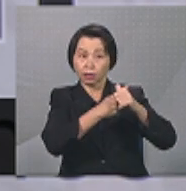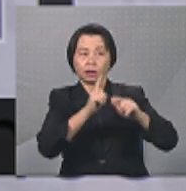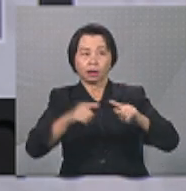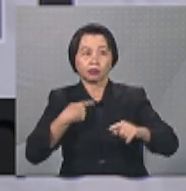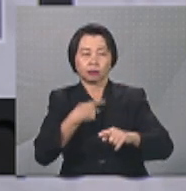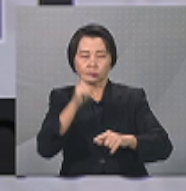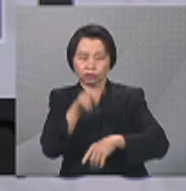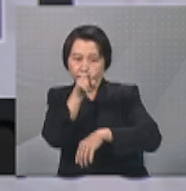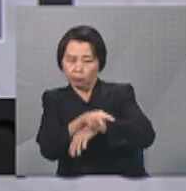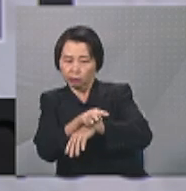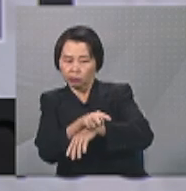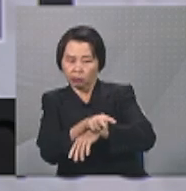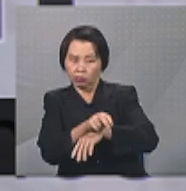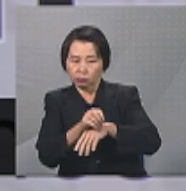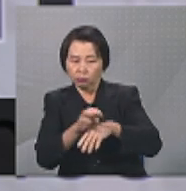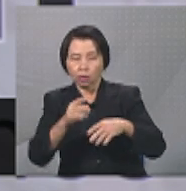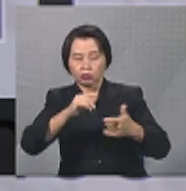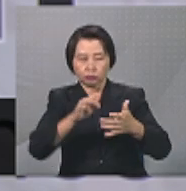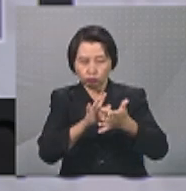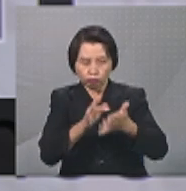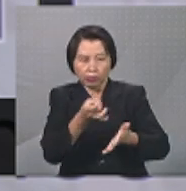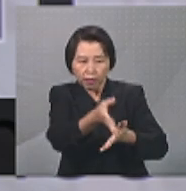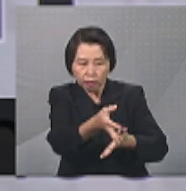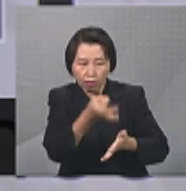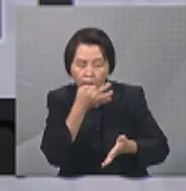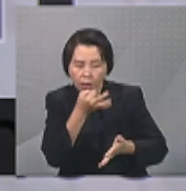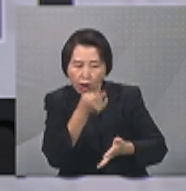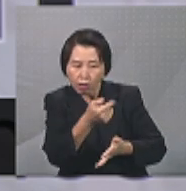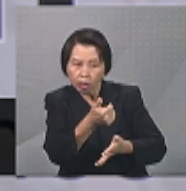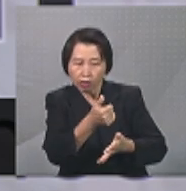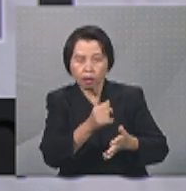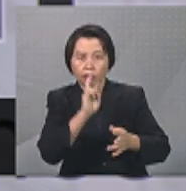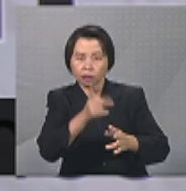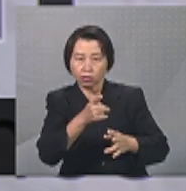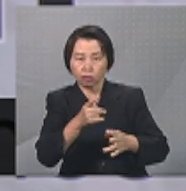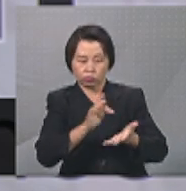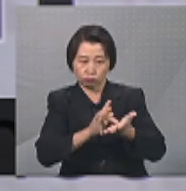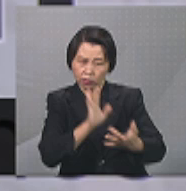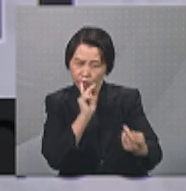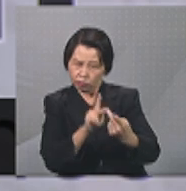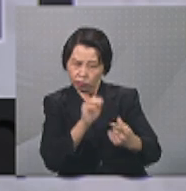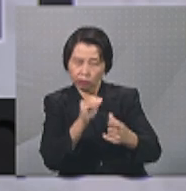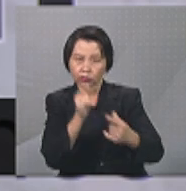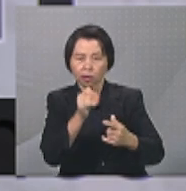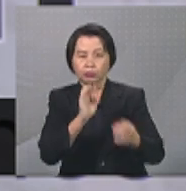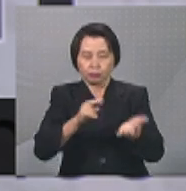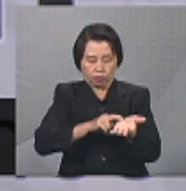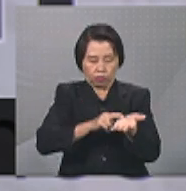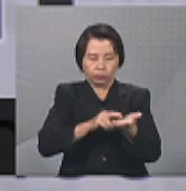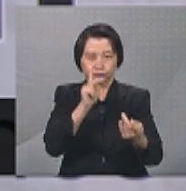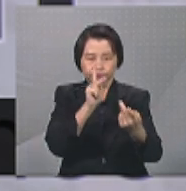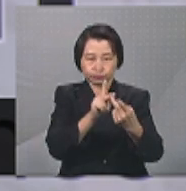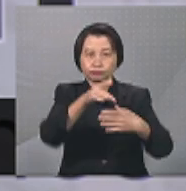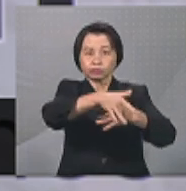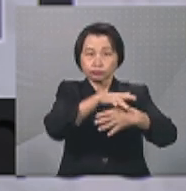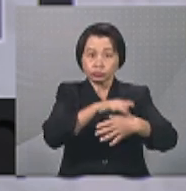kena pantau kesan samping ubat tersebut. Dan yang mungkin dari segi perawatan ubat pada peringkat yang